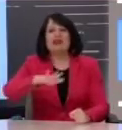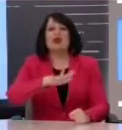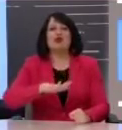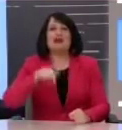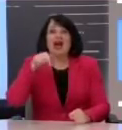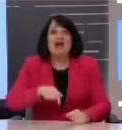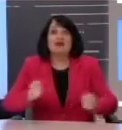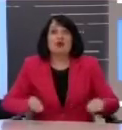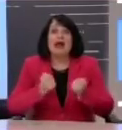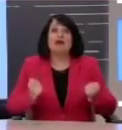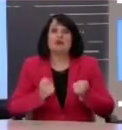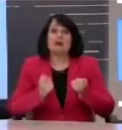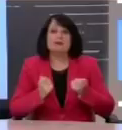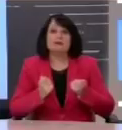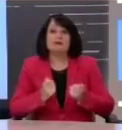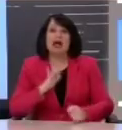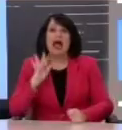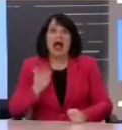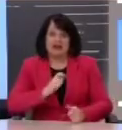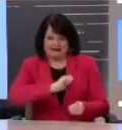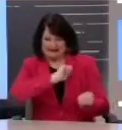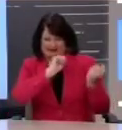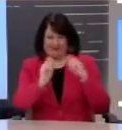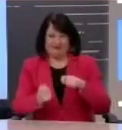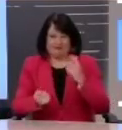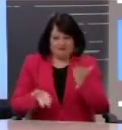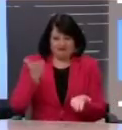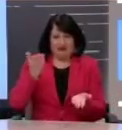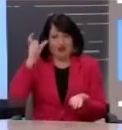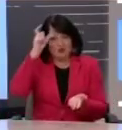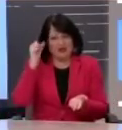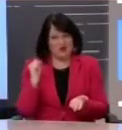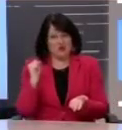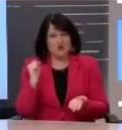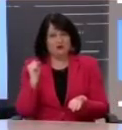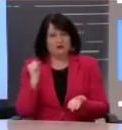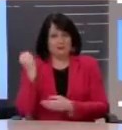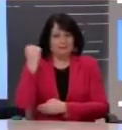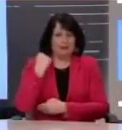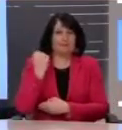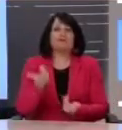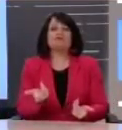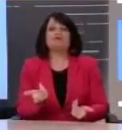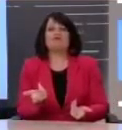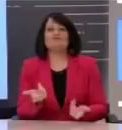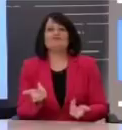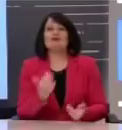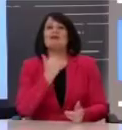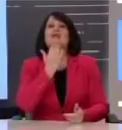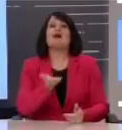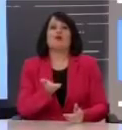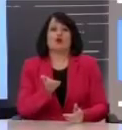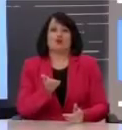αυτό κάνουμε. Και αν ανατραπούν οι συσχετισμοί ισχύως, θα μειωθεί η δυνατότητα